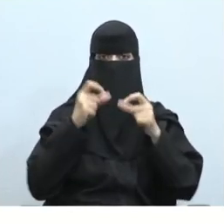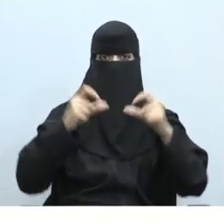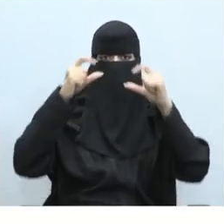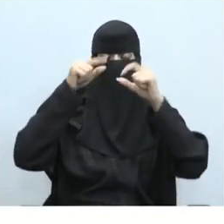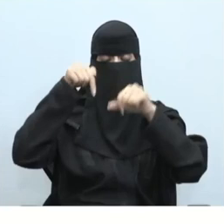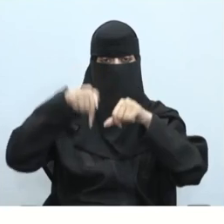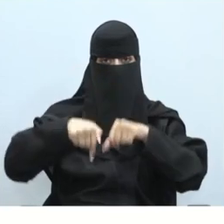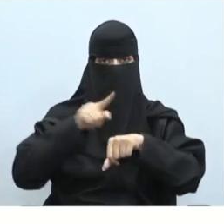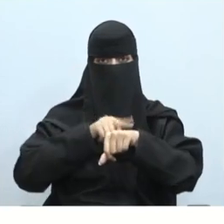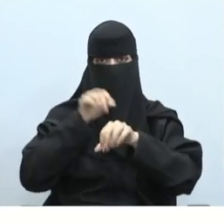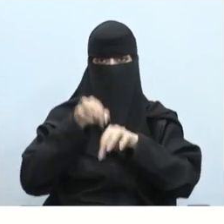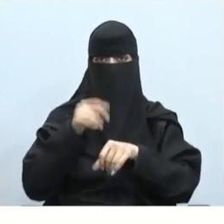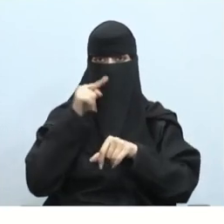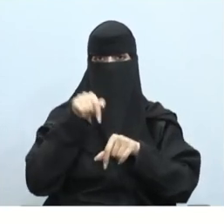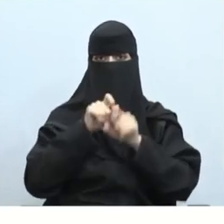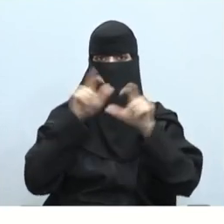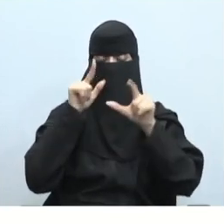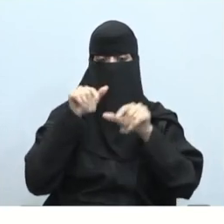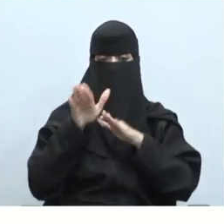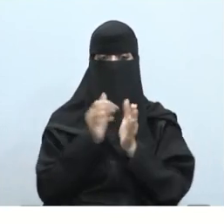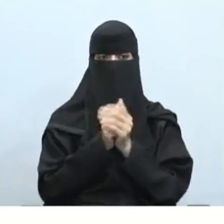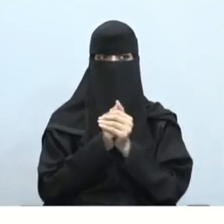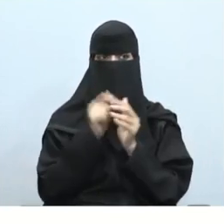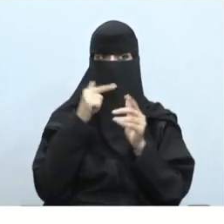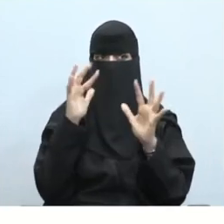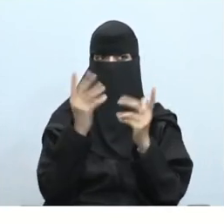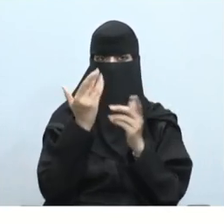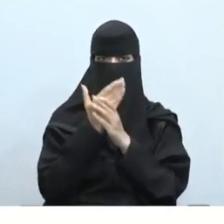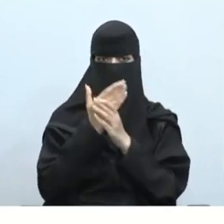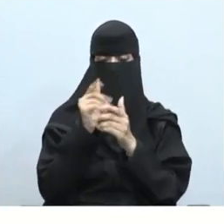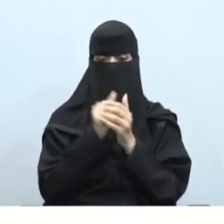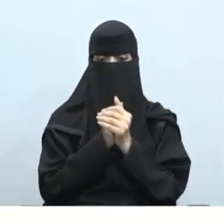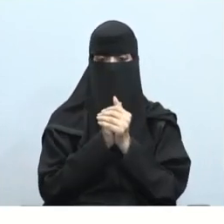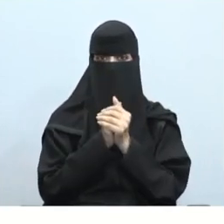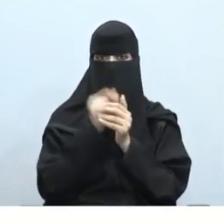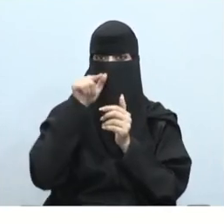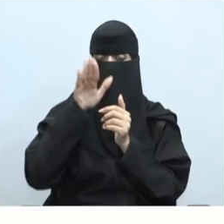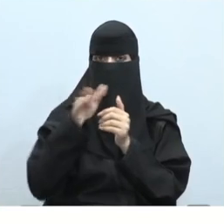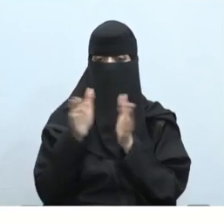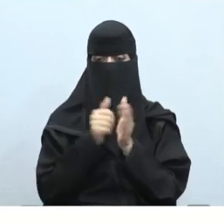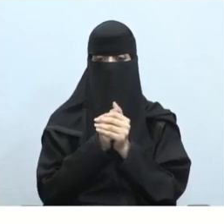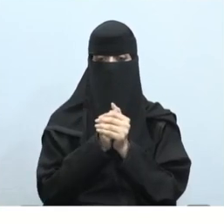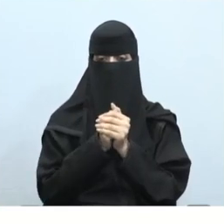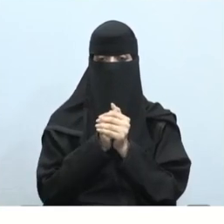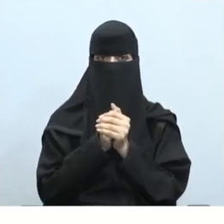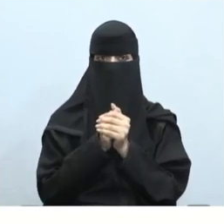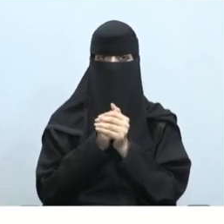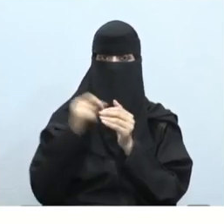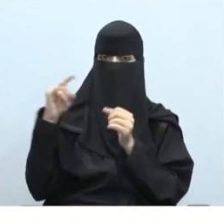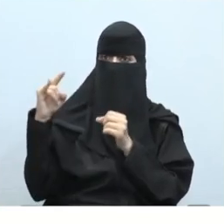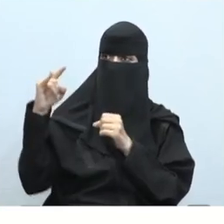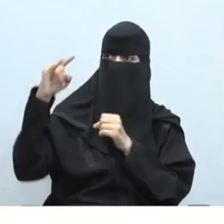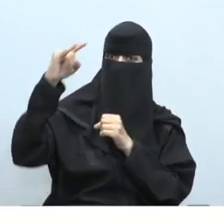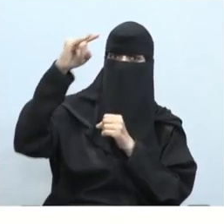في وقتنا الحاضر لكي نثبتها لماذا ابنائي وبناء الطلاب من خلال الطائرات